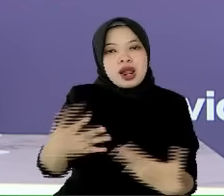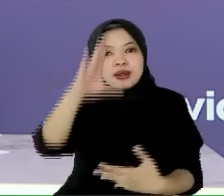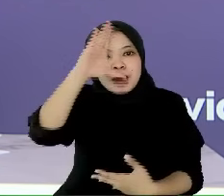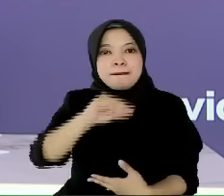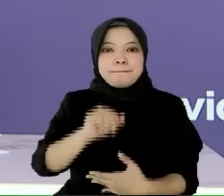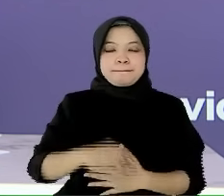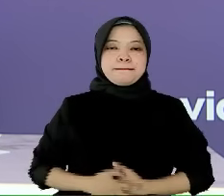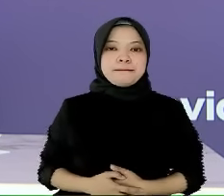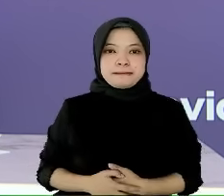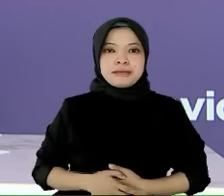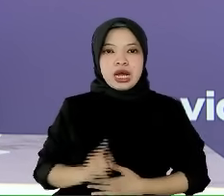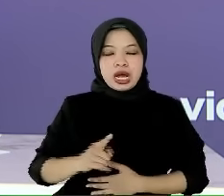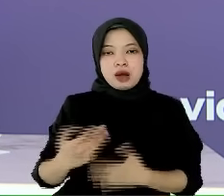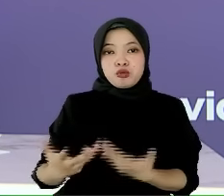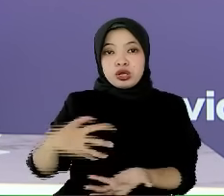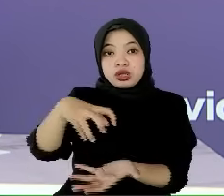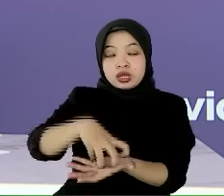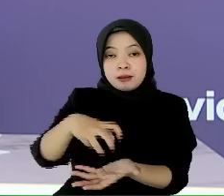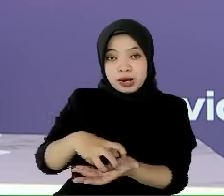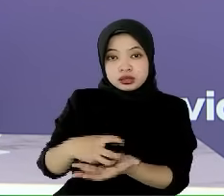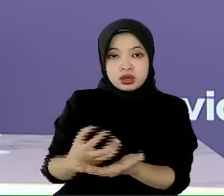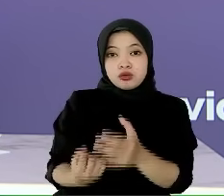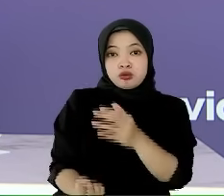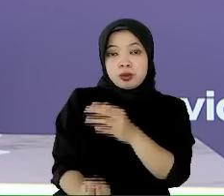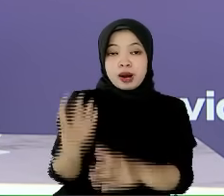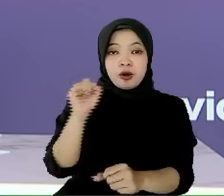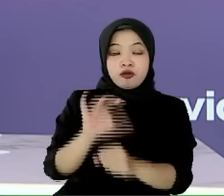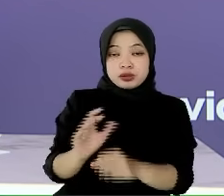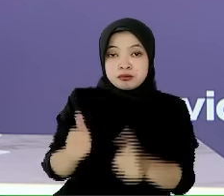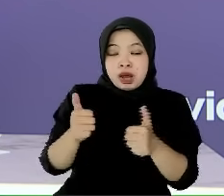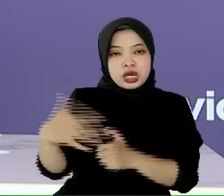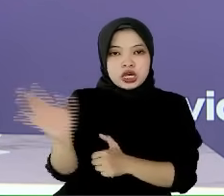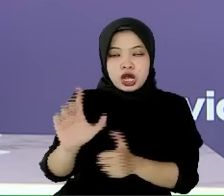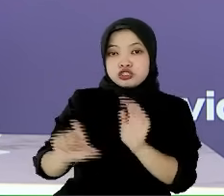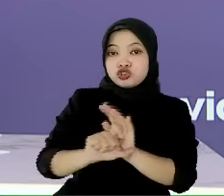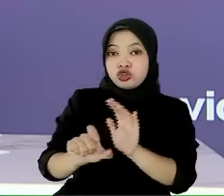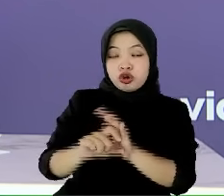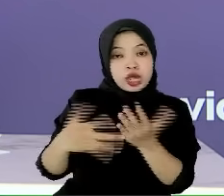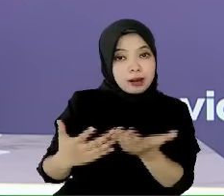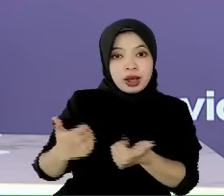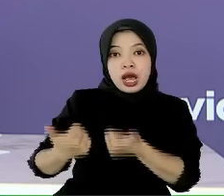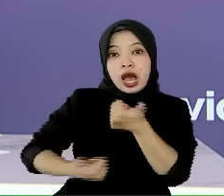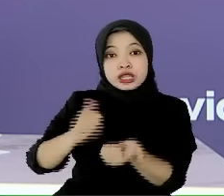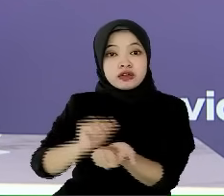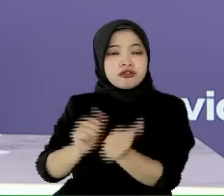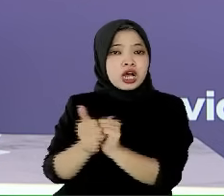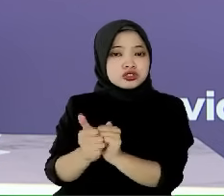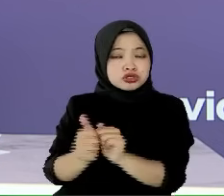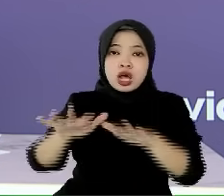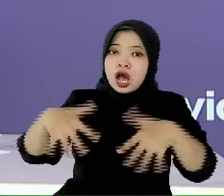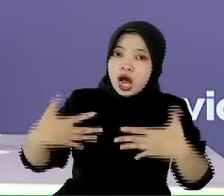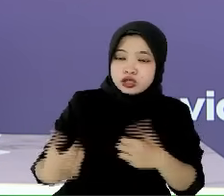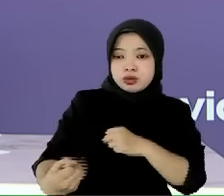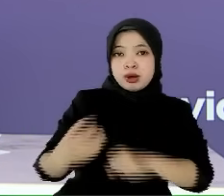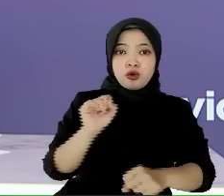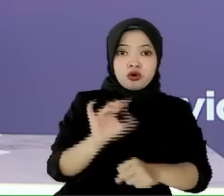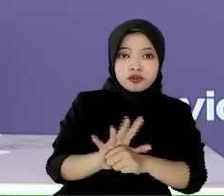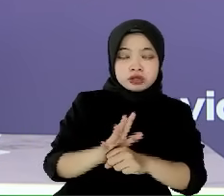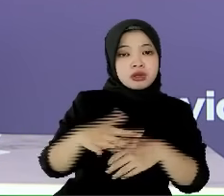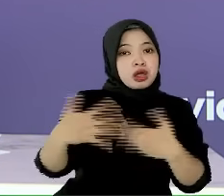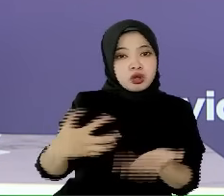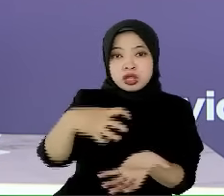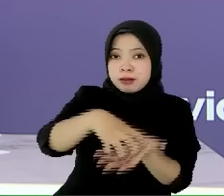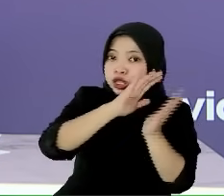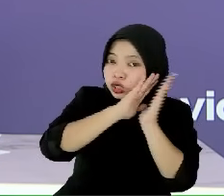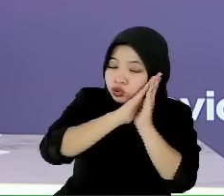Jika ternyata berada di posisi tertinggi untuk perkembangan yang kurang baik, seperti kasus aktif, kemudian kasus positif, kematian, dan